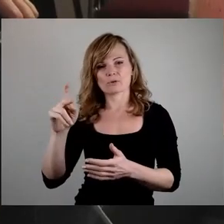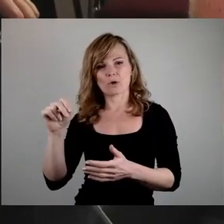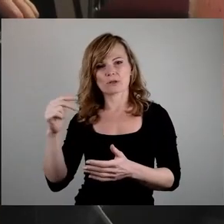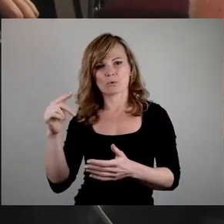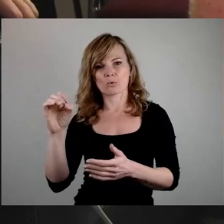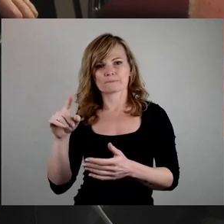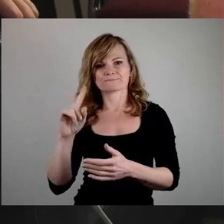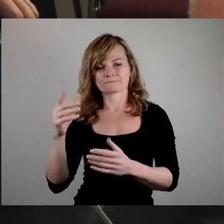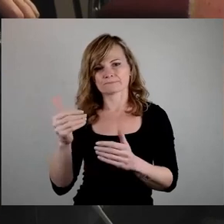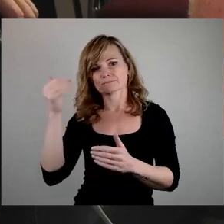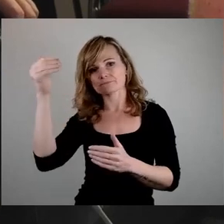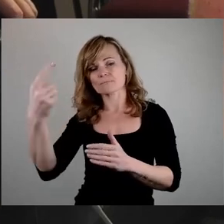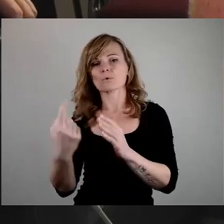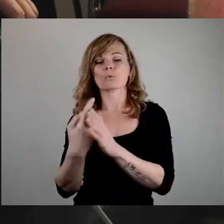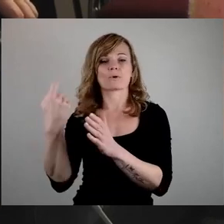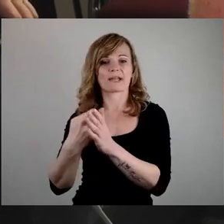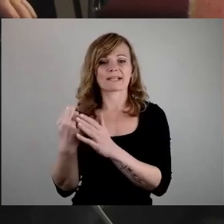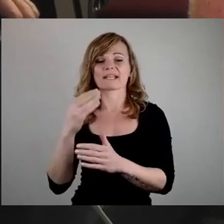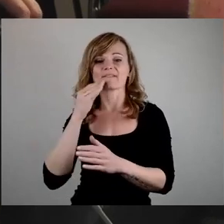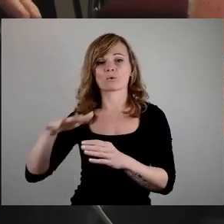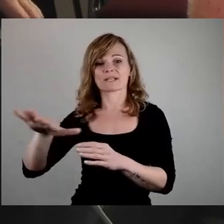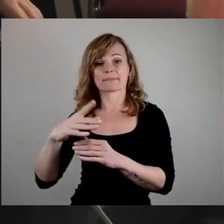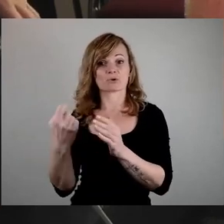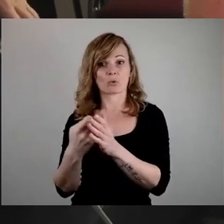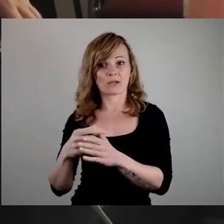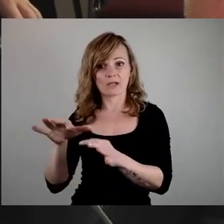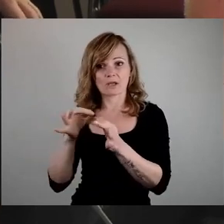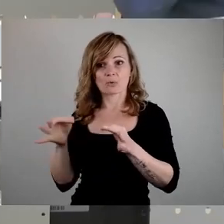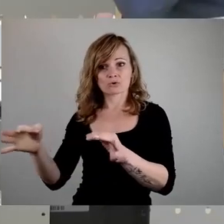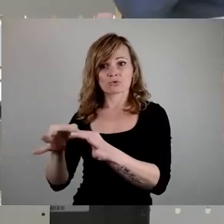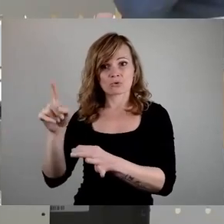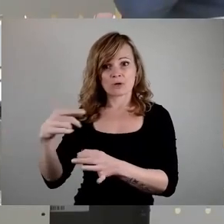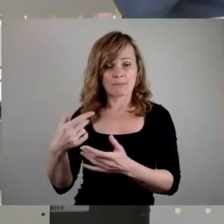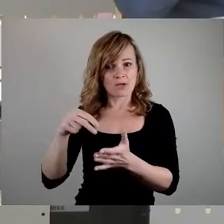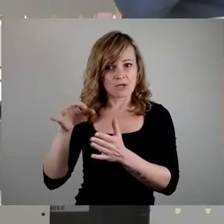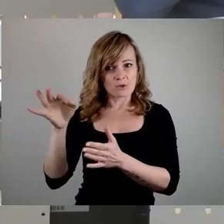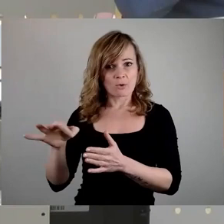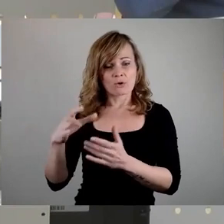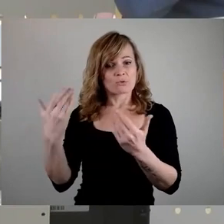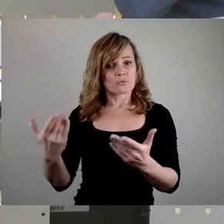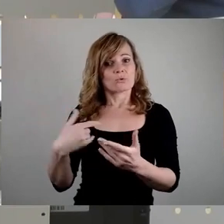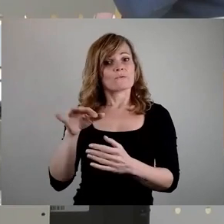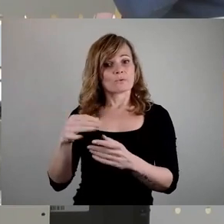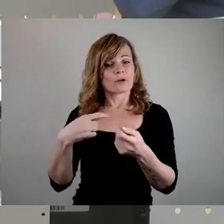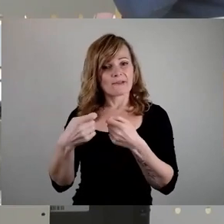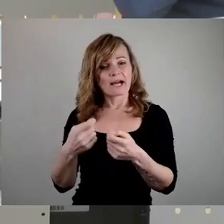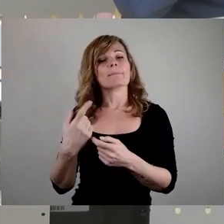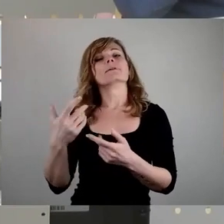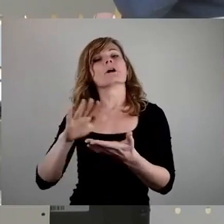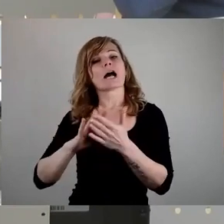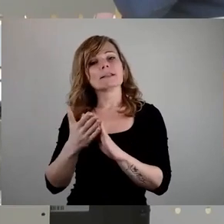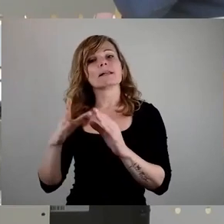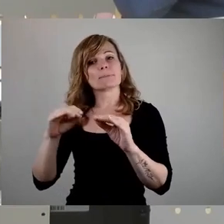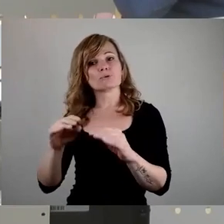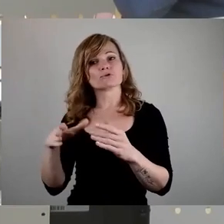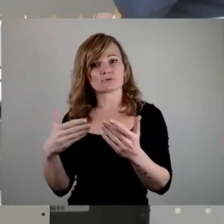hochwertiges Wohngebiet mit teuren Grundstücken und so weiter. Aber es ist ein Standort, der momentan für Gewerbe und für Handel genutzt wird. Und